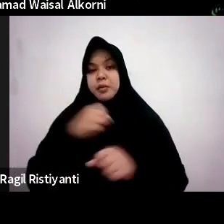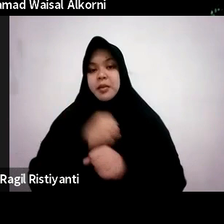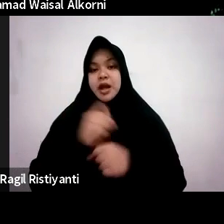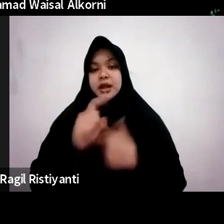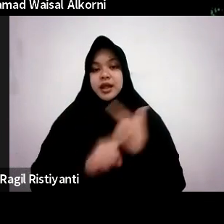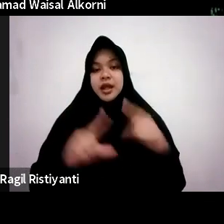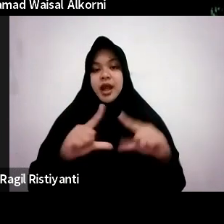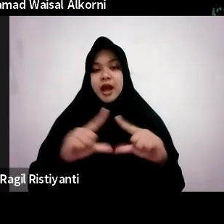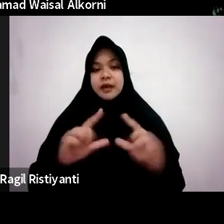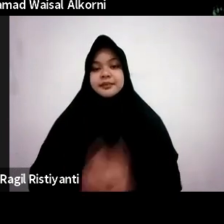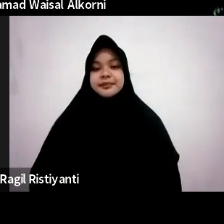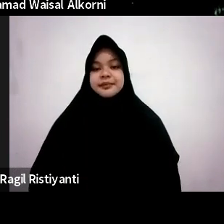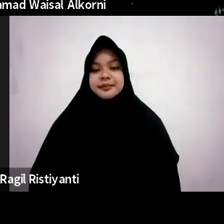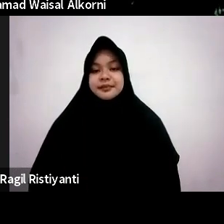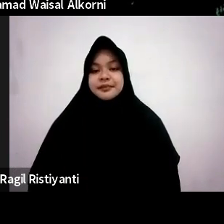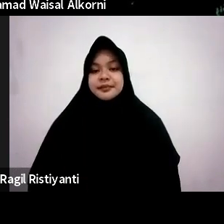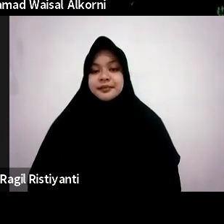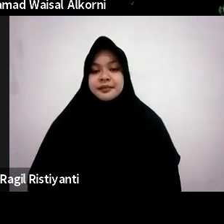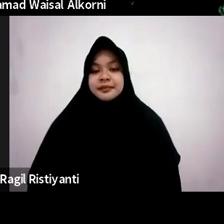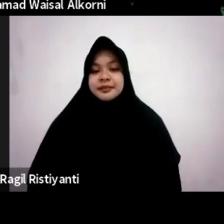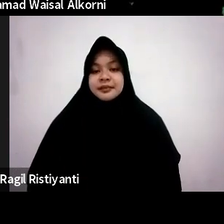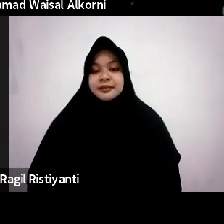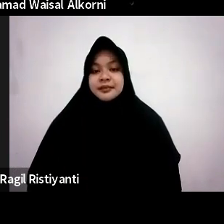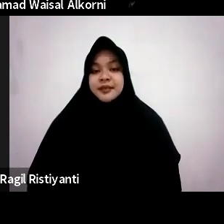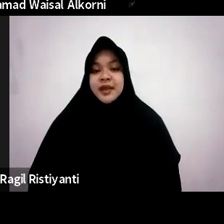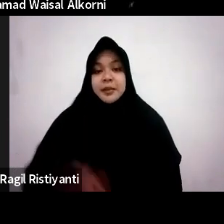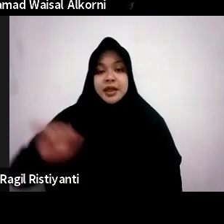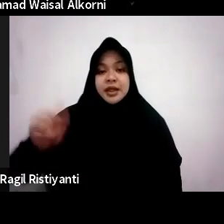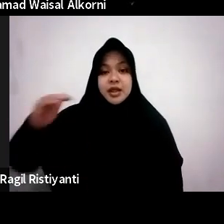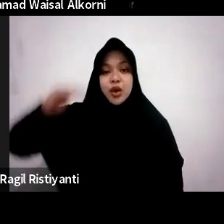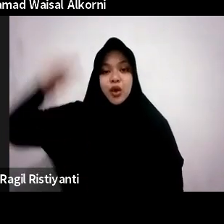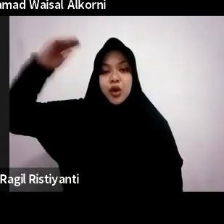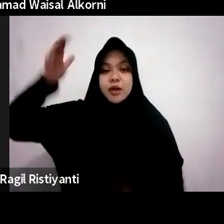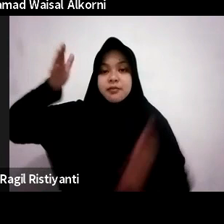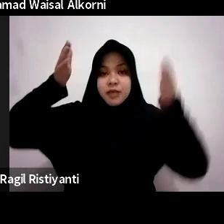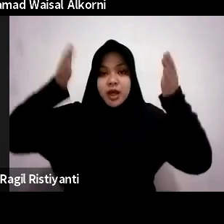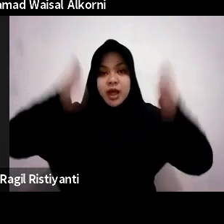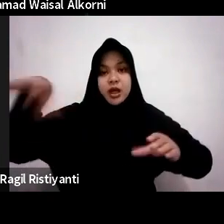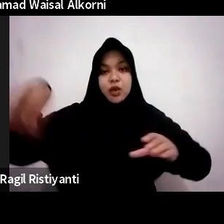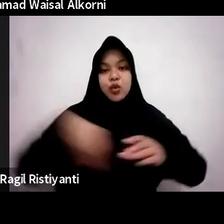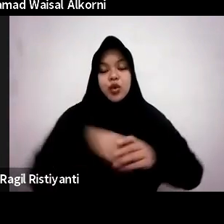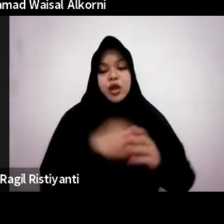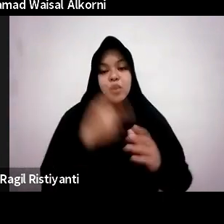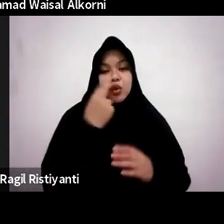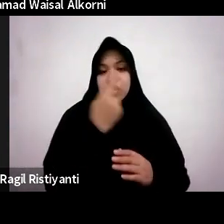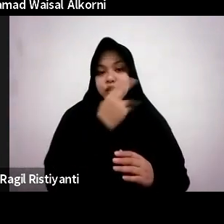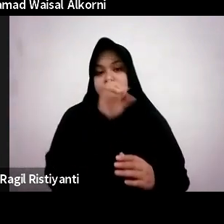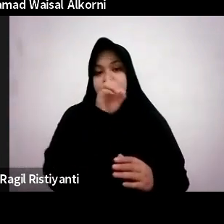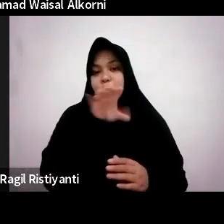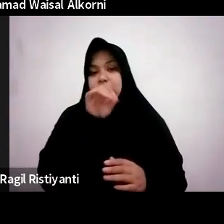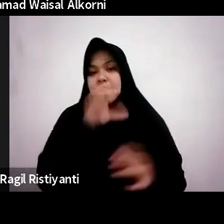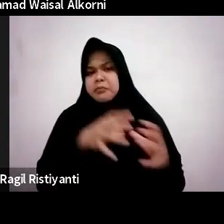apa Subagya sebagai seorang senior dan banyak bersimpuh dengan dunia tunanetra sudah mengungkapkan beberapa